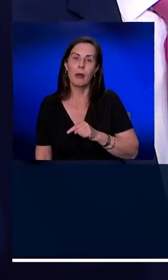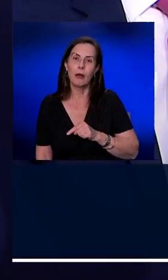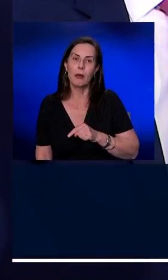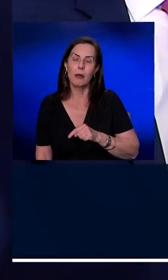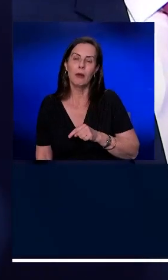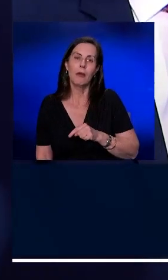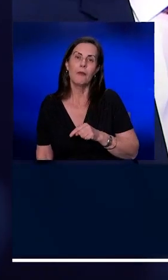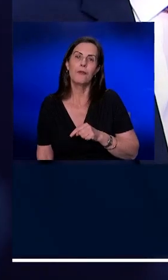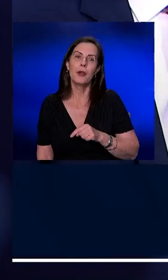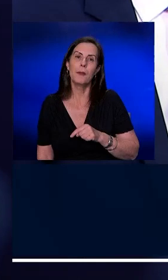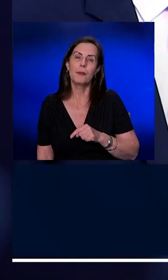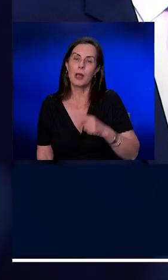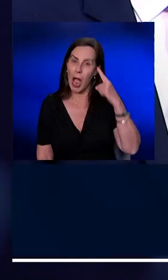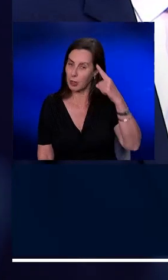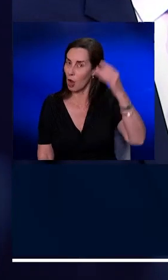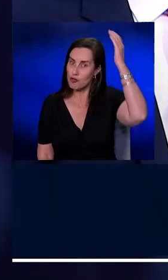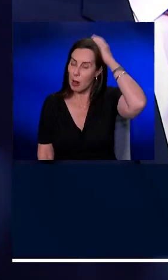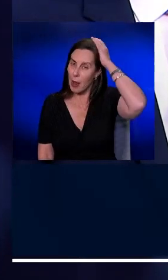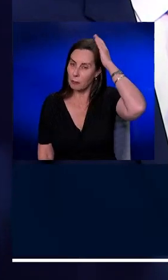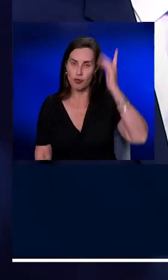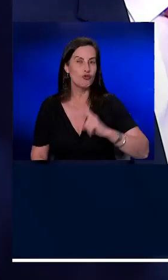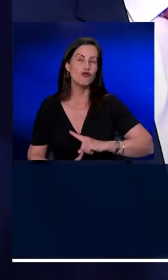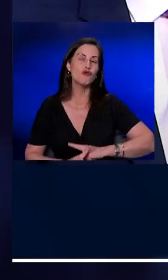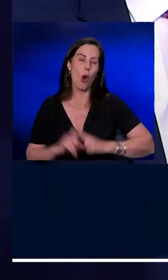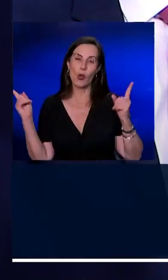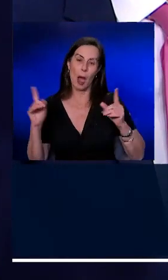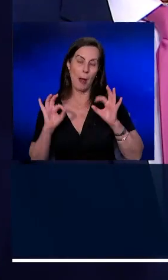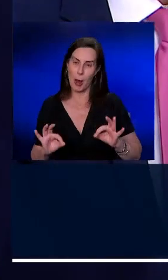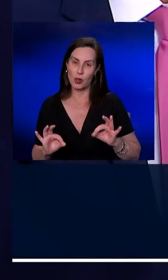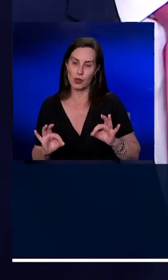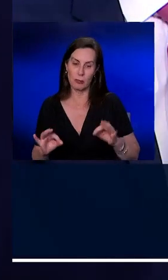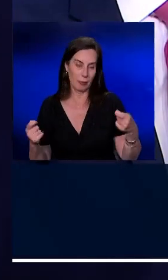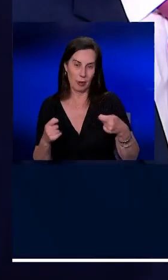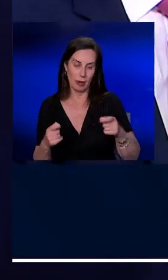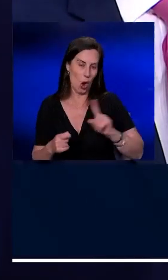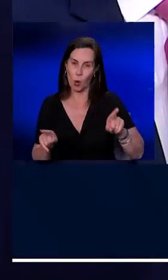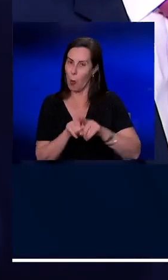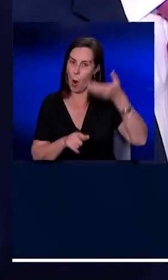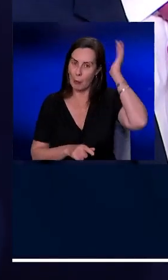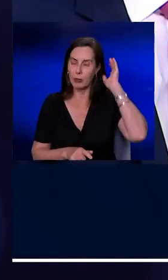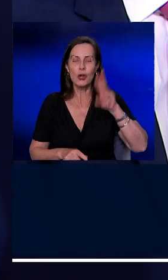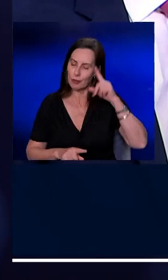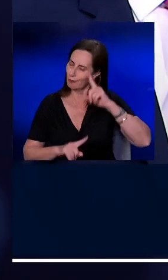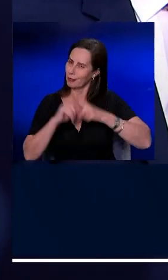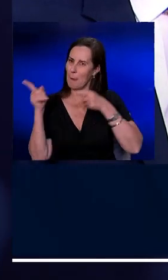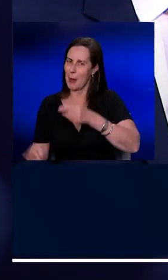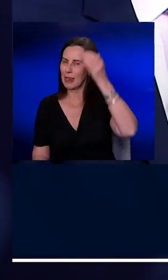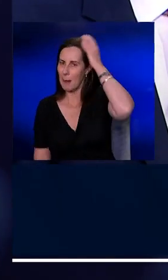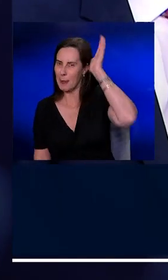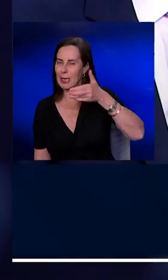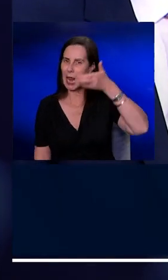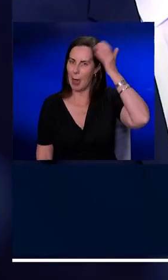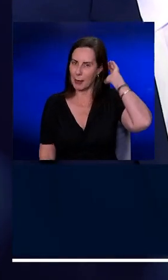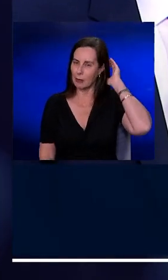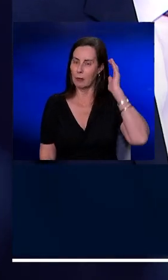ואנשיו. העמדה של ראש הממשלה נפתלי בנט שונה לגמרי בנושא הזה. אנחנו רואים חילוקי דעות בין לפיד לבנט,